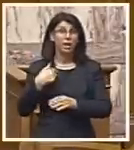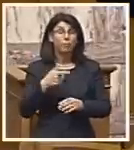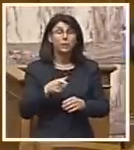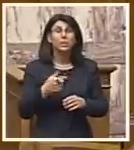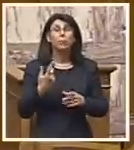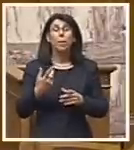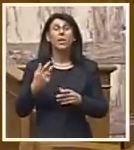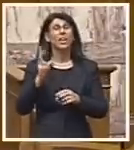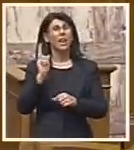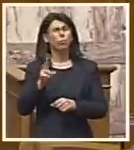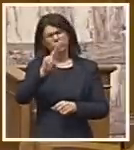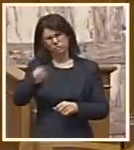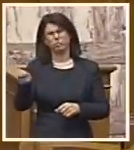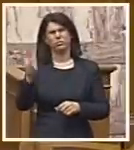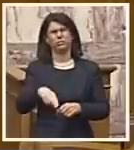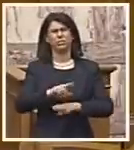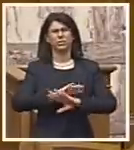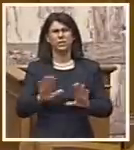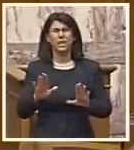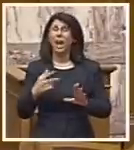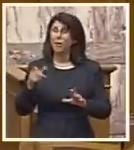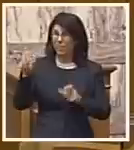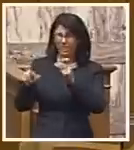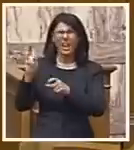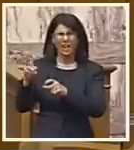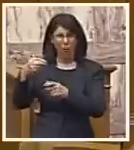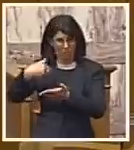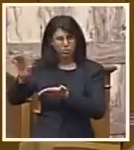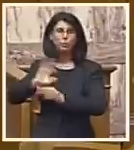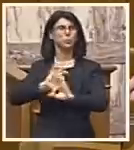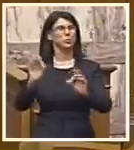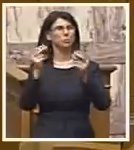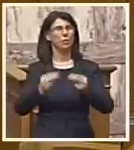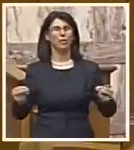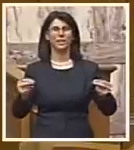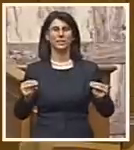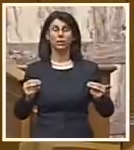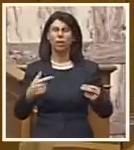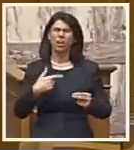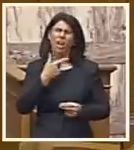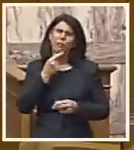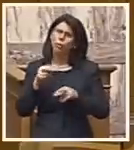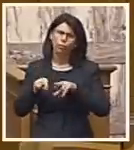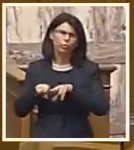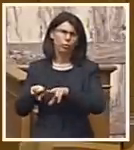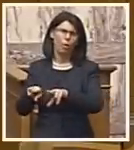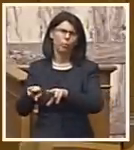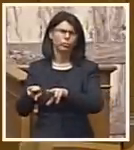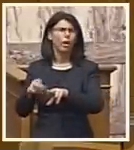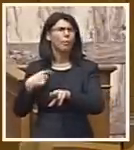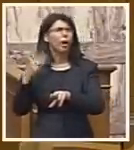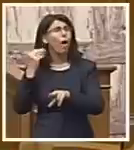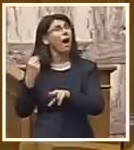τους κακούς για να εξαφανιστεί το πρόβλημα, λένε. Εύκολος δρόμος, μπορεί και να ακούγεται